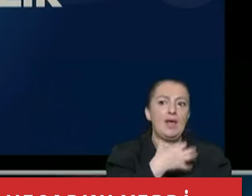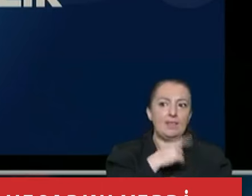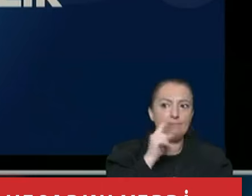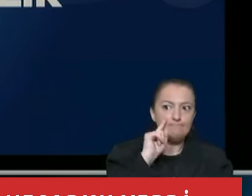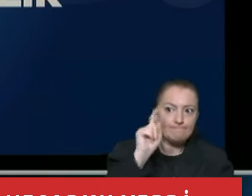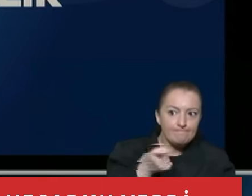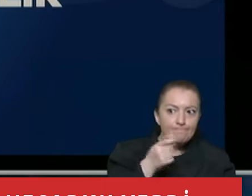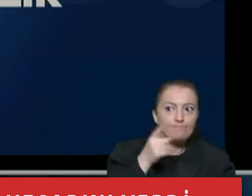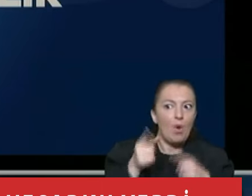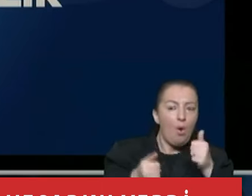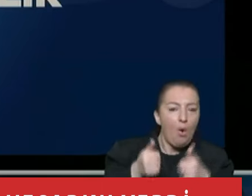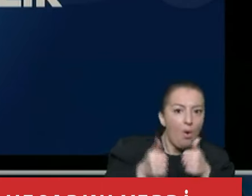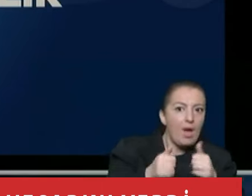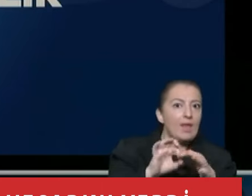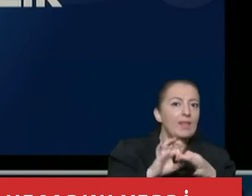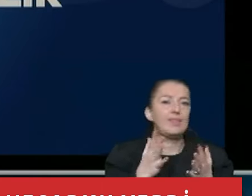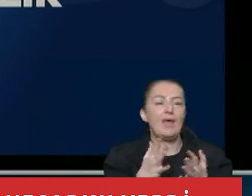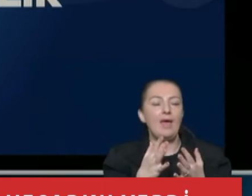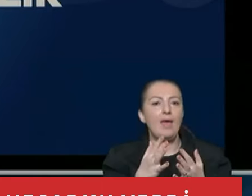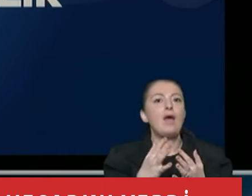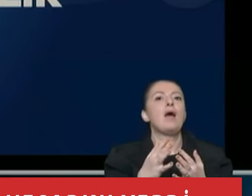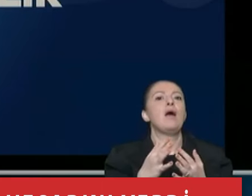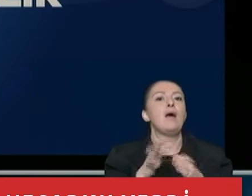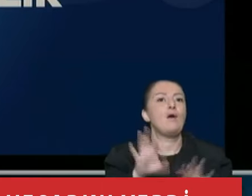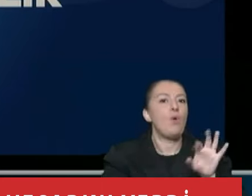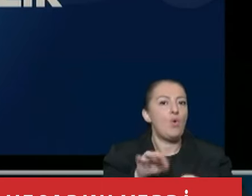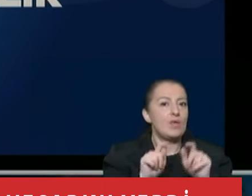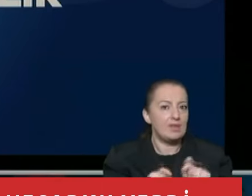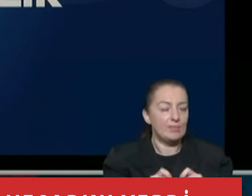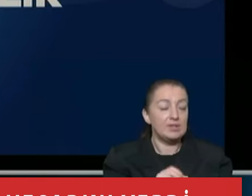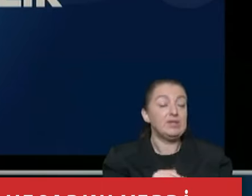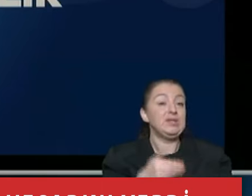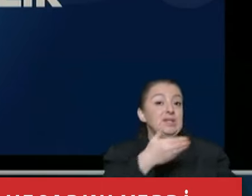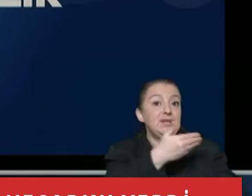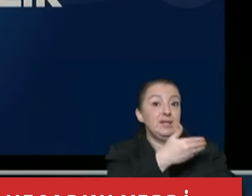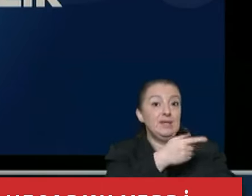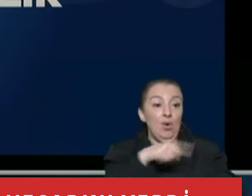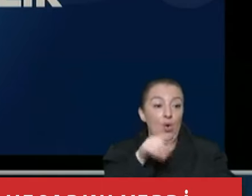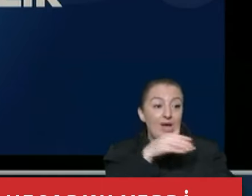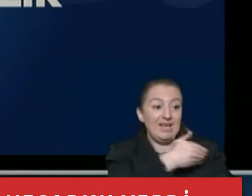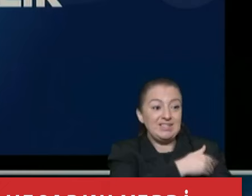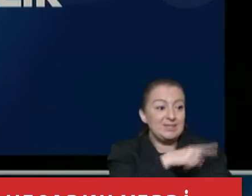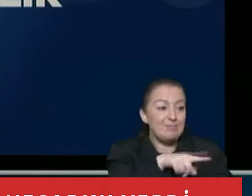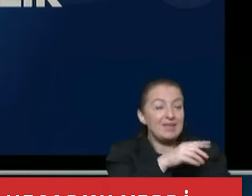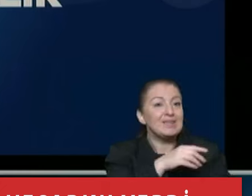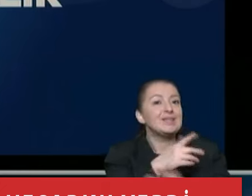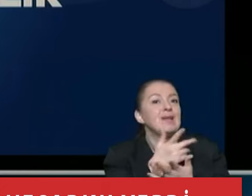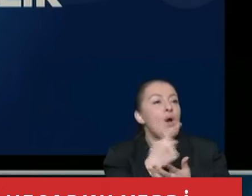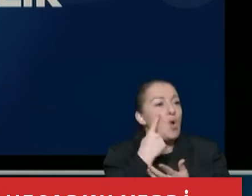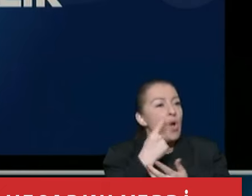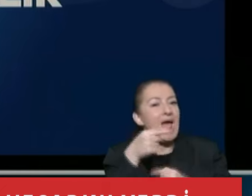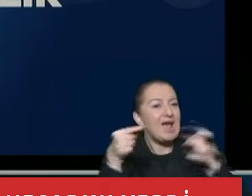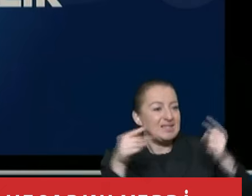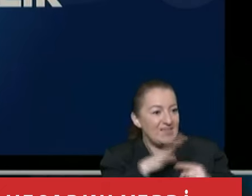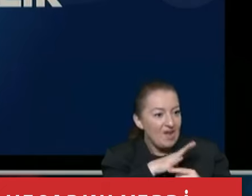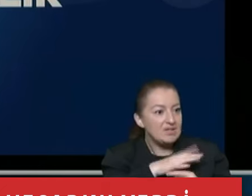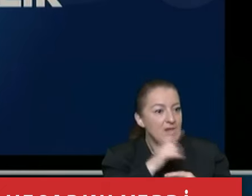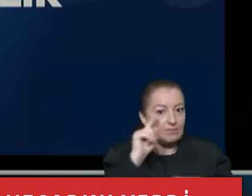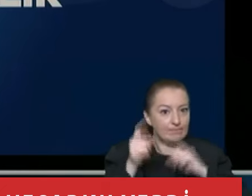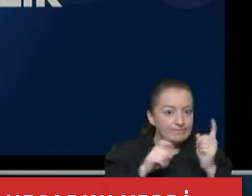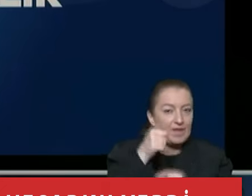kıyaslamalar yapıldı çalışmalar sonucunda hizmetin sunumunu iyileştirmek üzere saptanan 67 bulgu